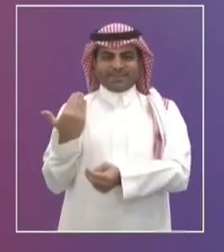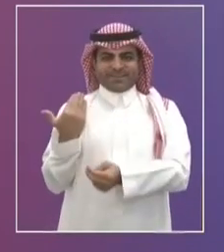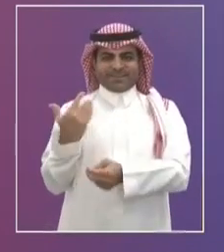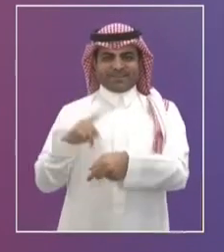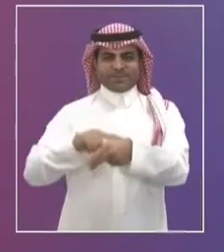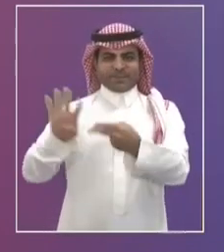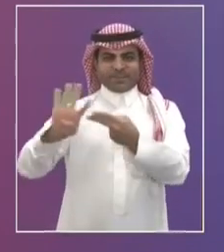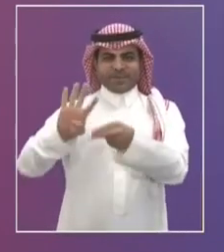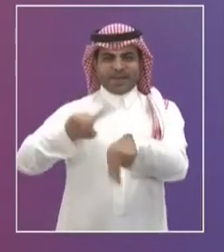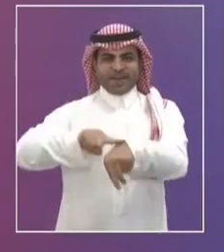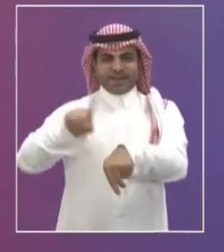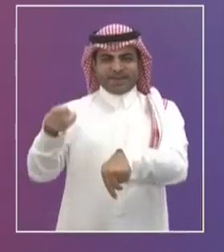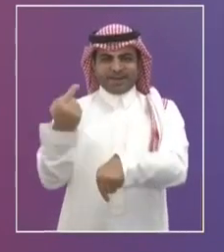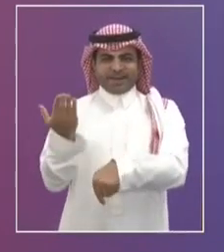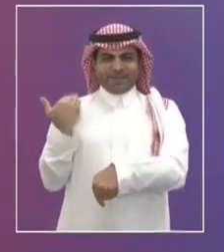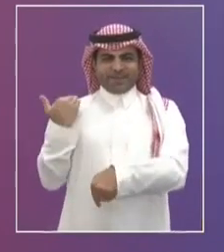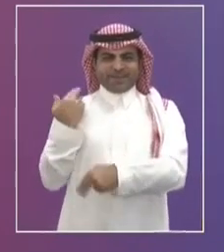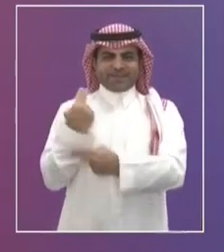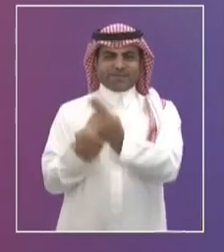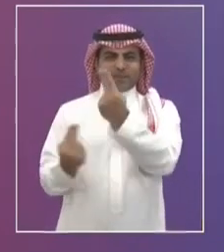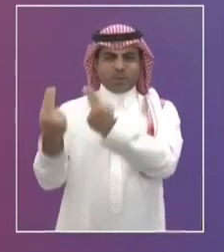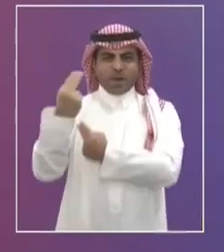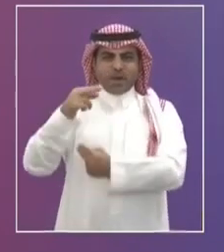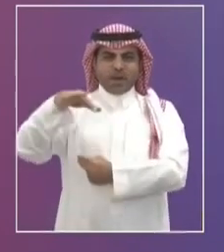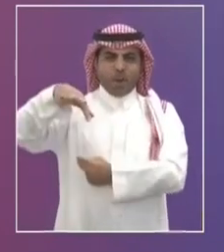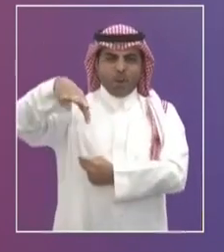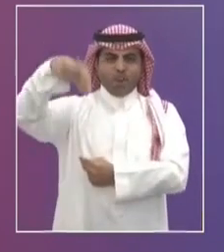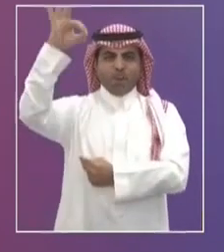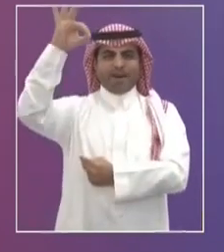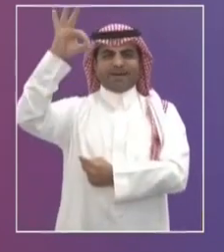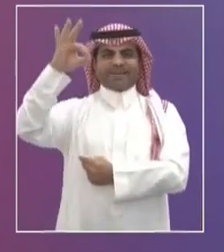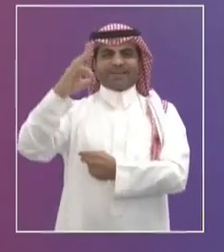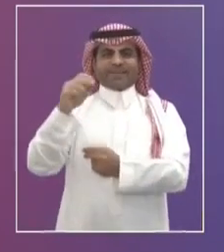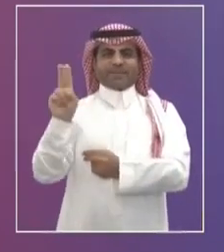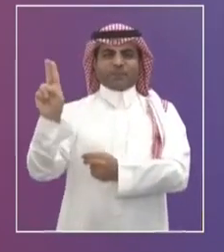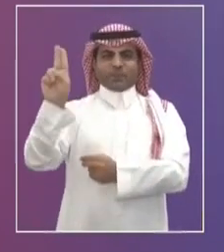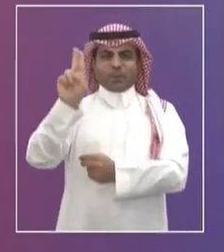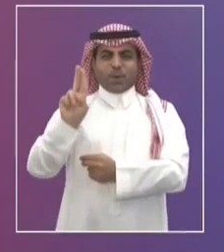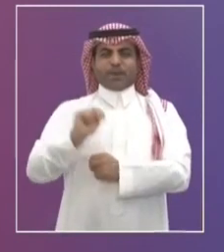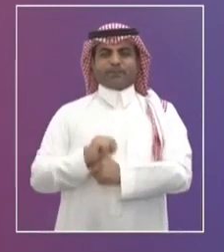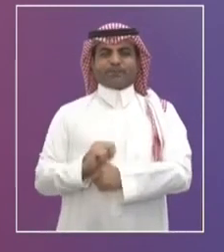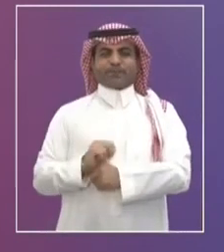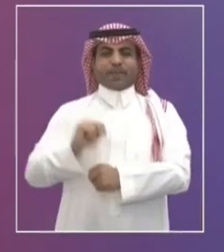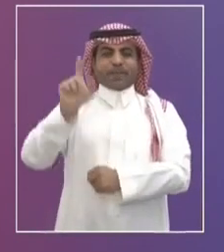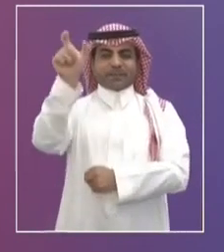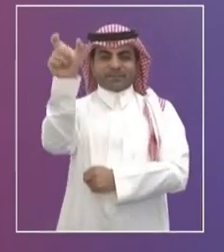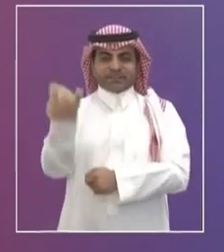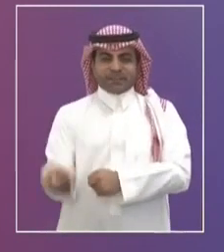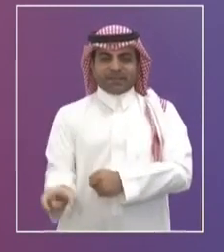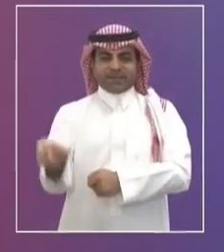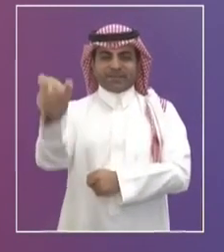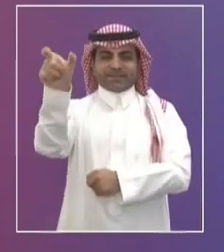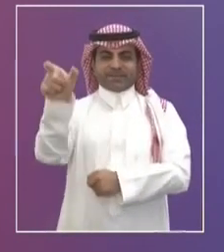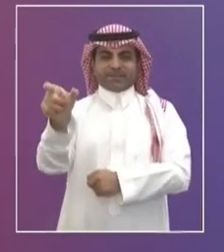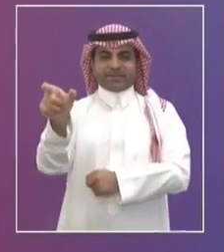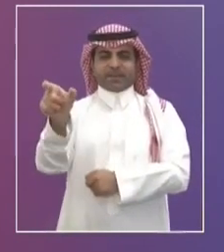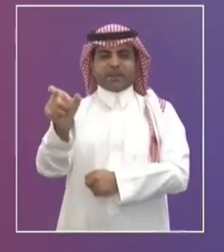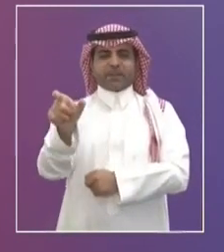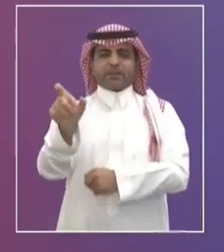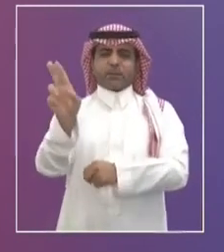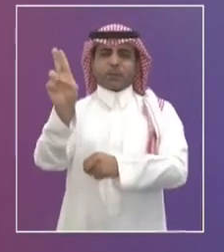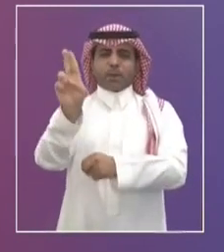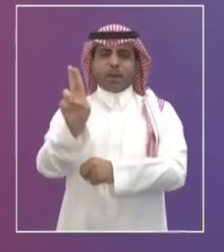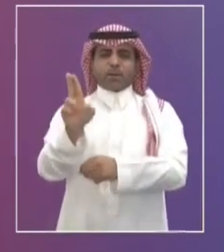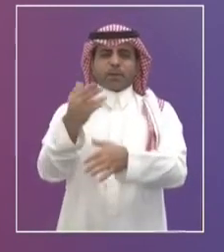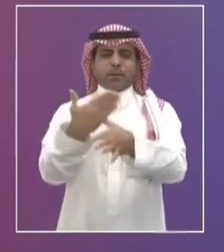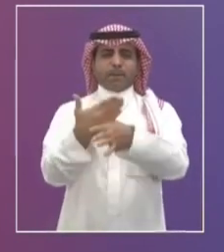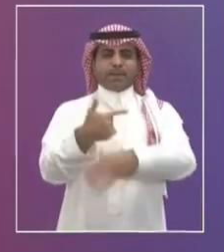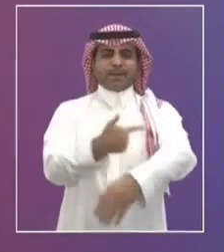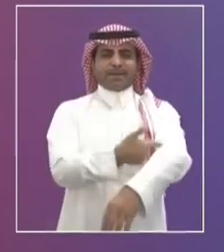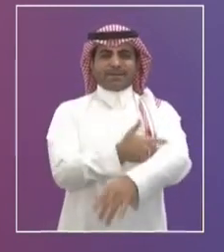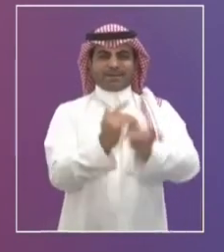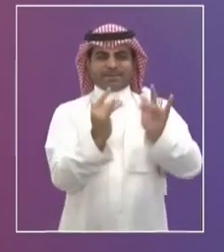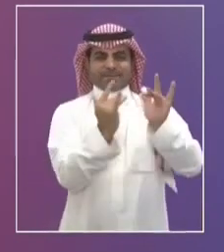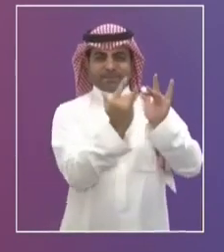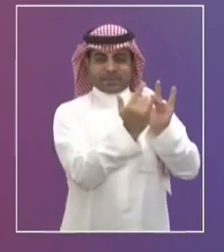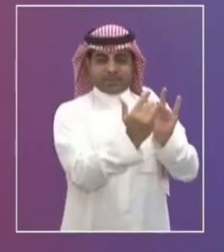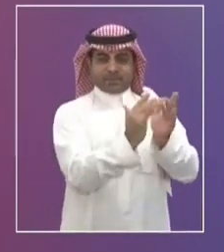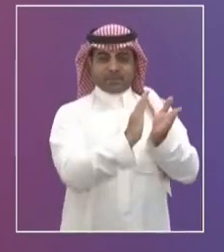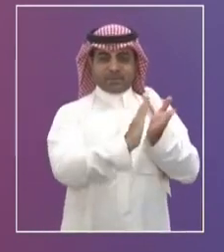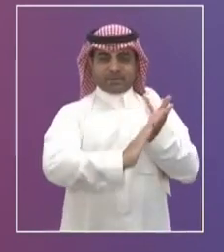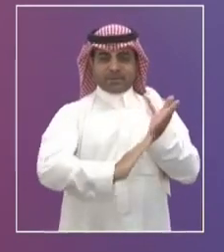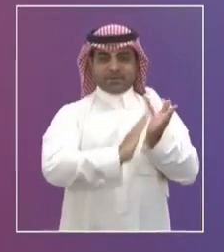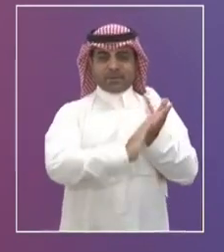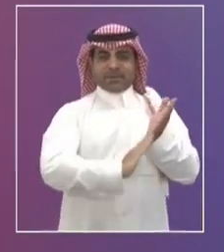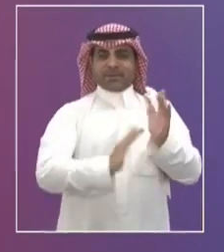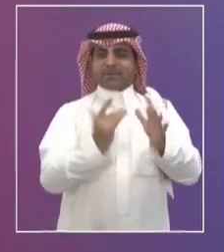من ضمنها هذا الاستفسار: هنالك أشخاص يتم تنويمهم في المستشفيات، بعد نهاية تنويمهم في